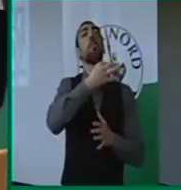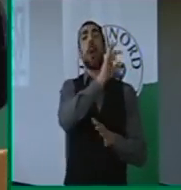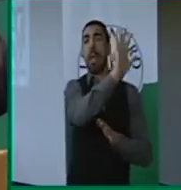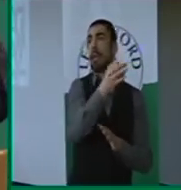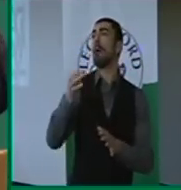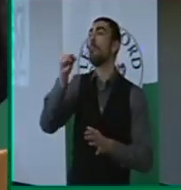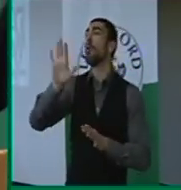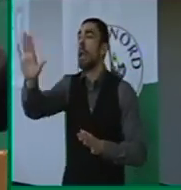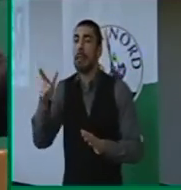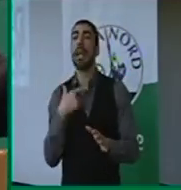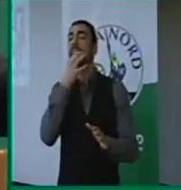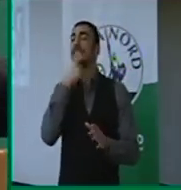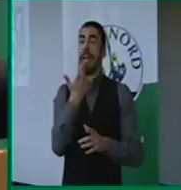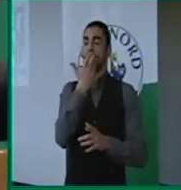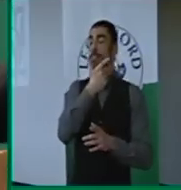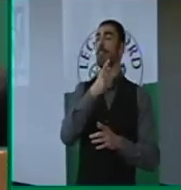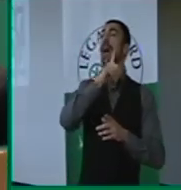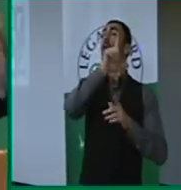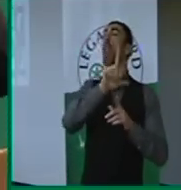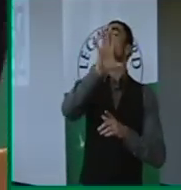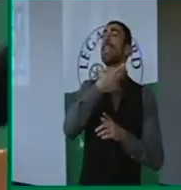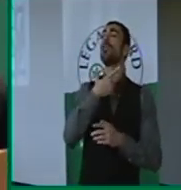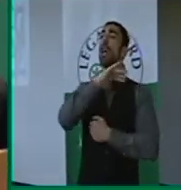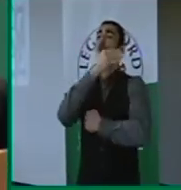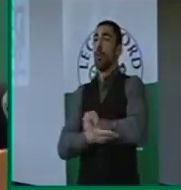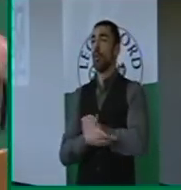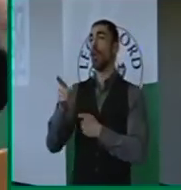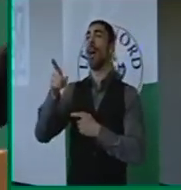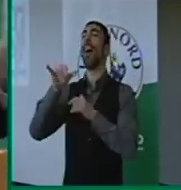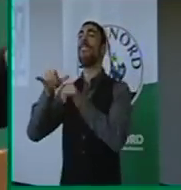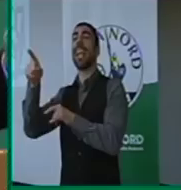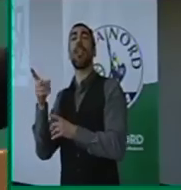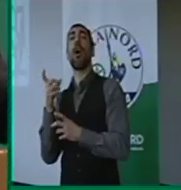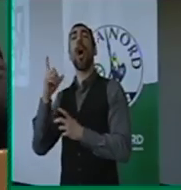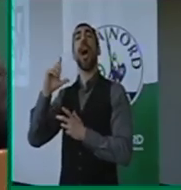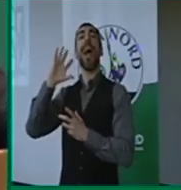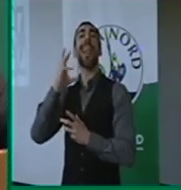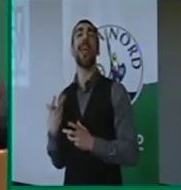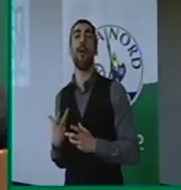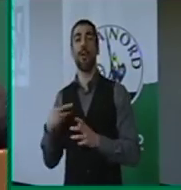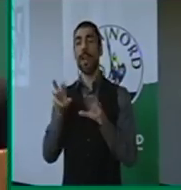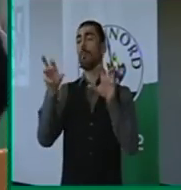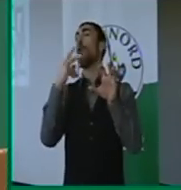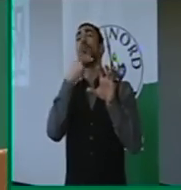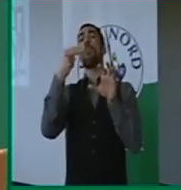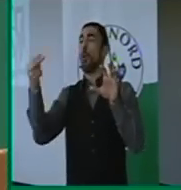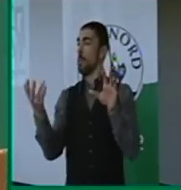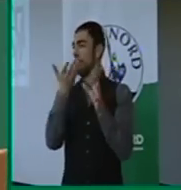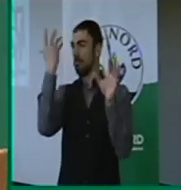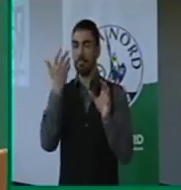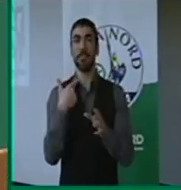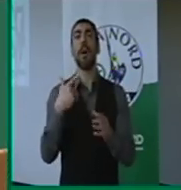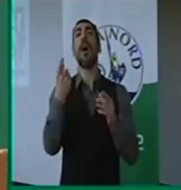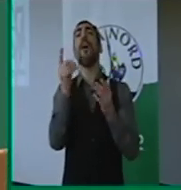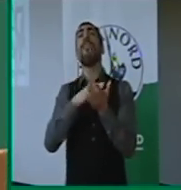Diciamo che la Lombardia ha lo scudo e diciamo che il Veneto ha il leone no tanto per dare dare due nomi e valgono uguale